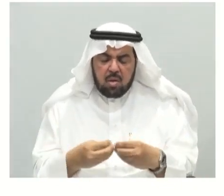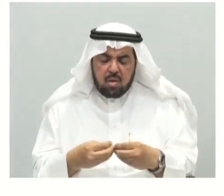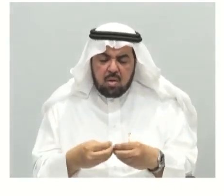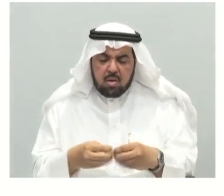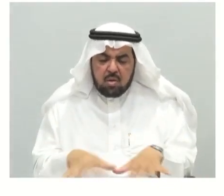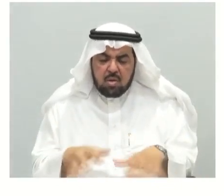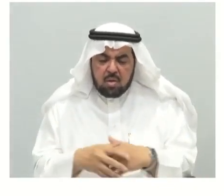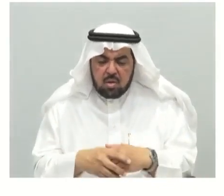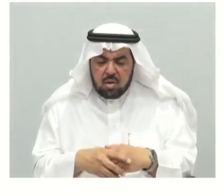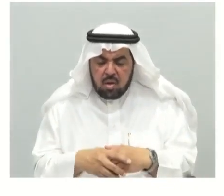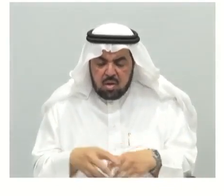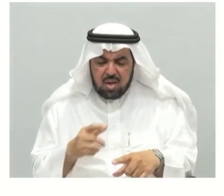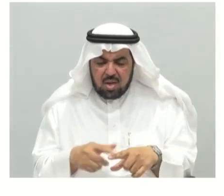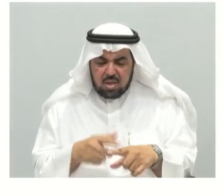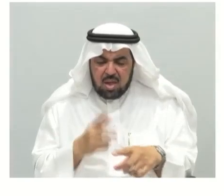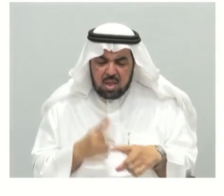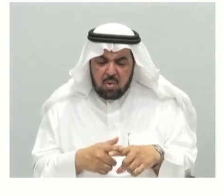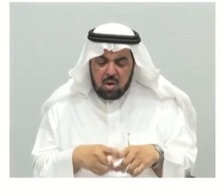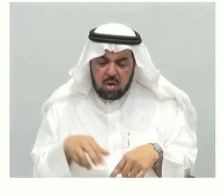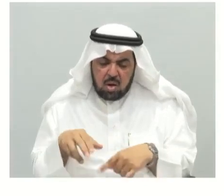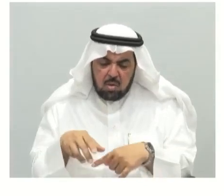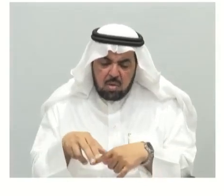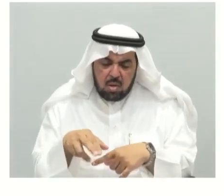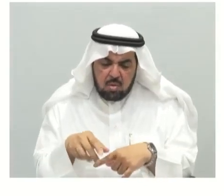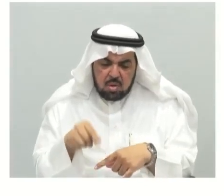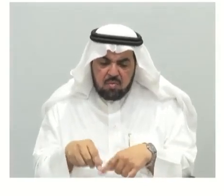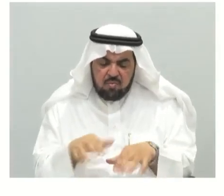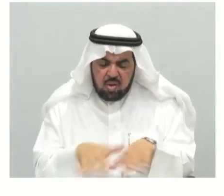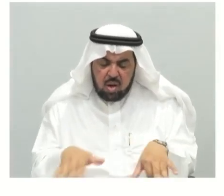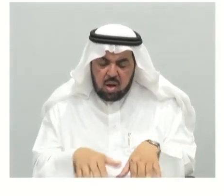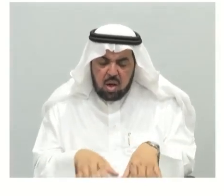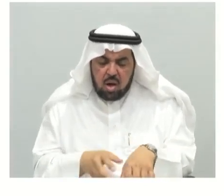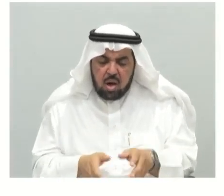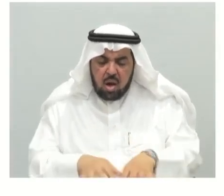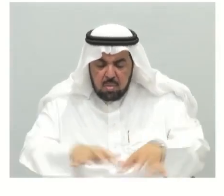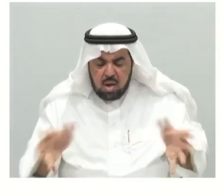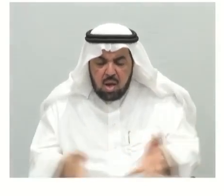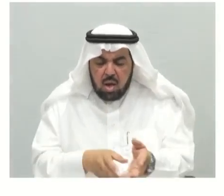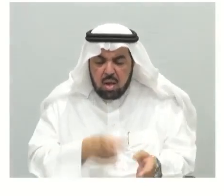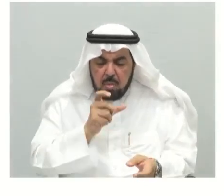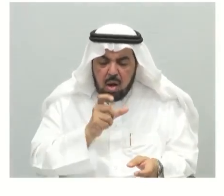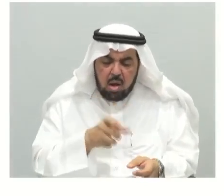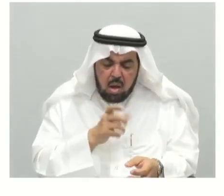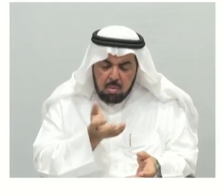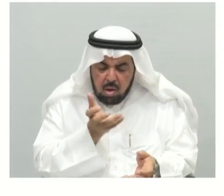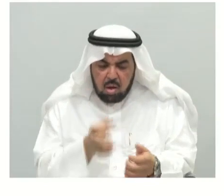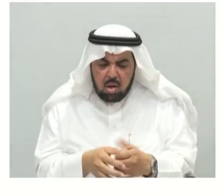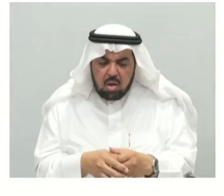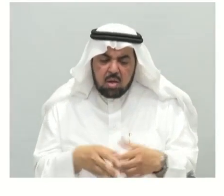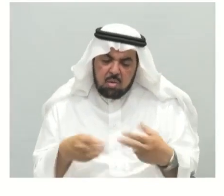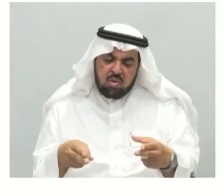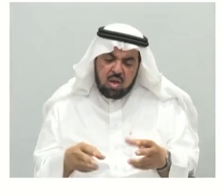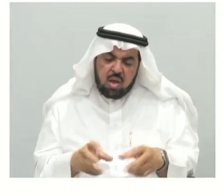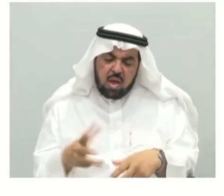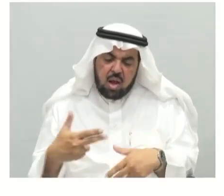بيئته للقشريات زوائد للمشي في قاع البيئات المائيه التي تسبح فيها العنكبيات